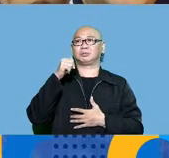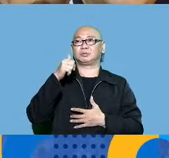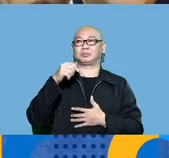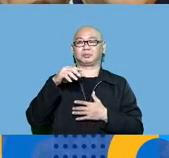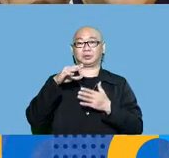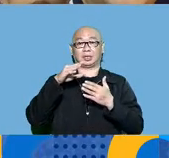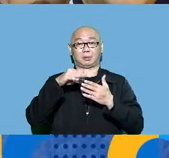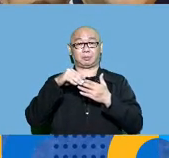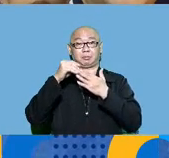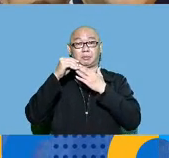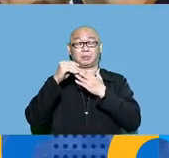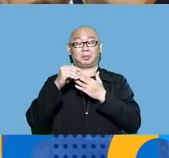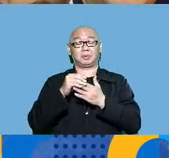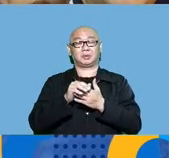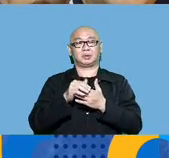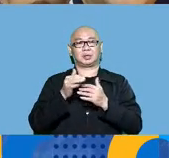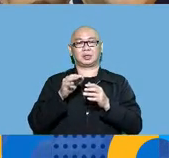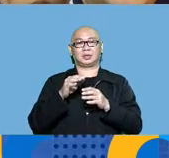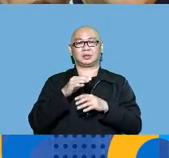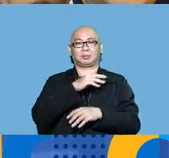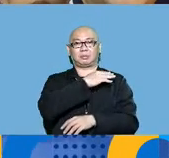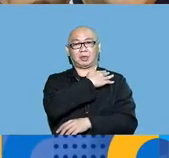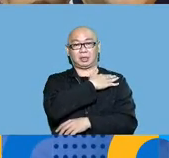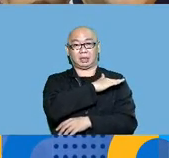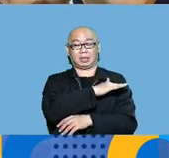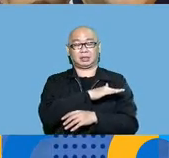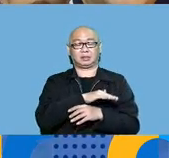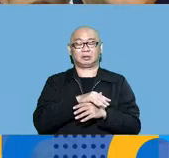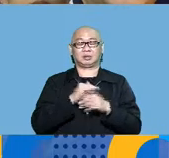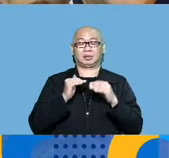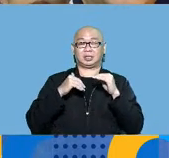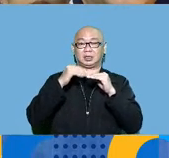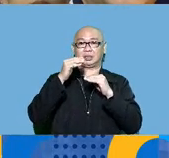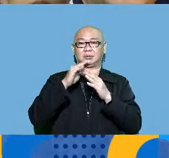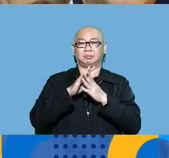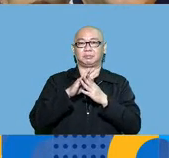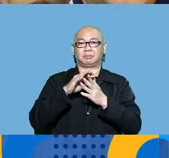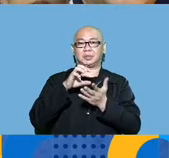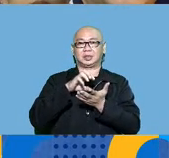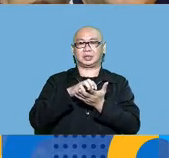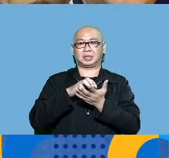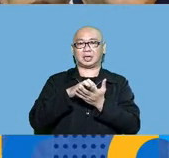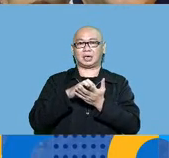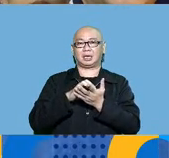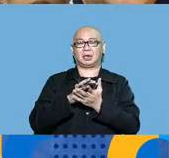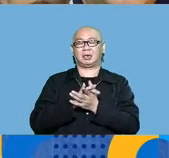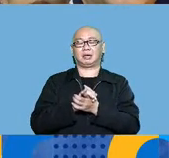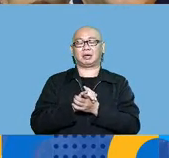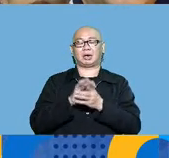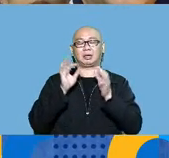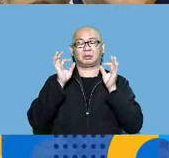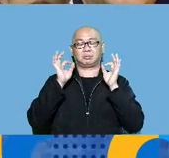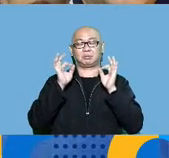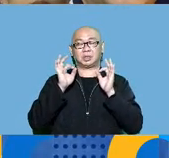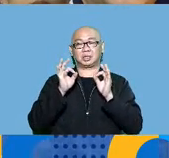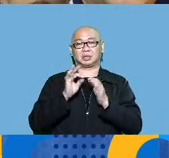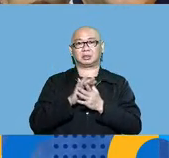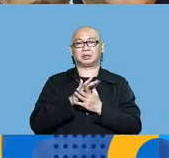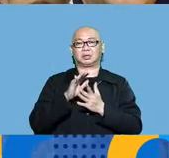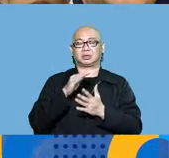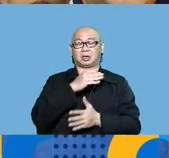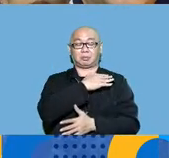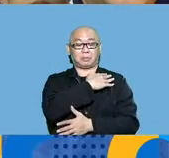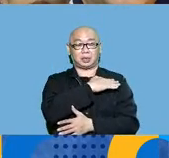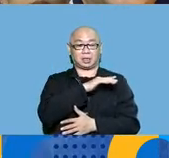pencapaian jabatan tertinggi pada bidang akademik. Kiranya dengan jabatan